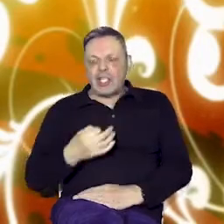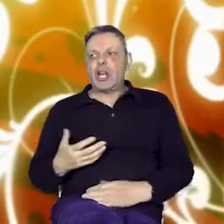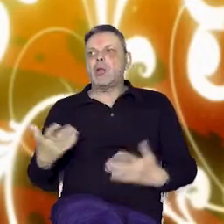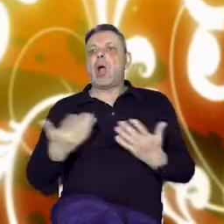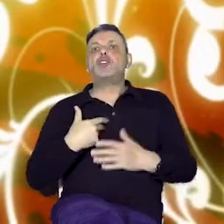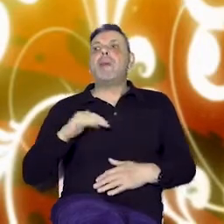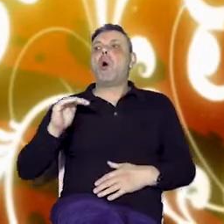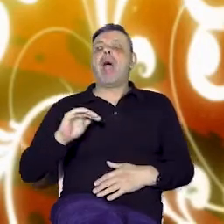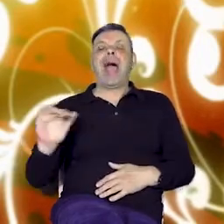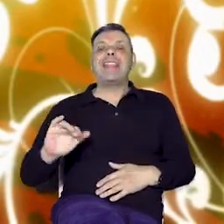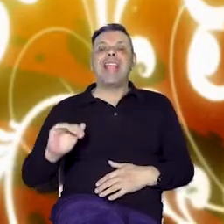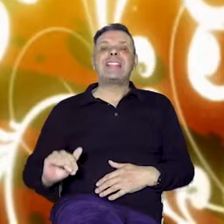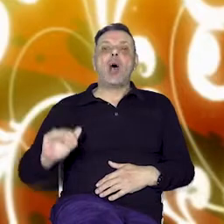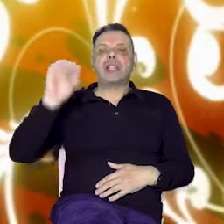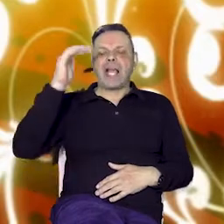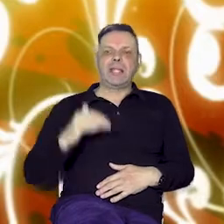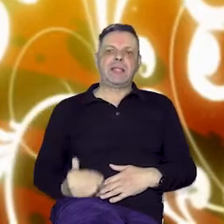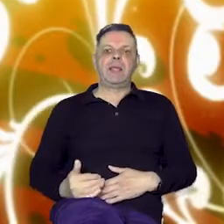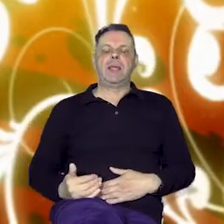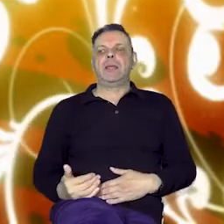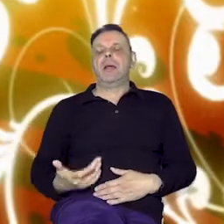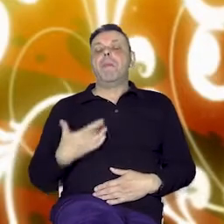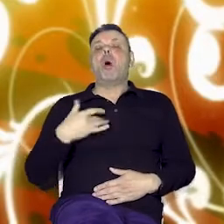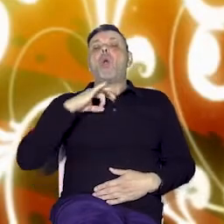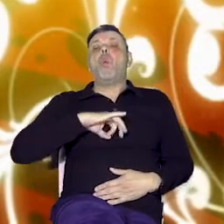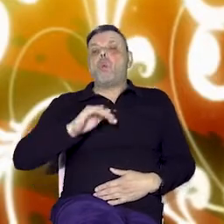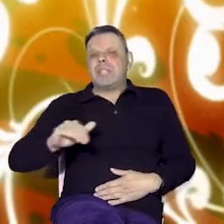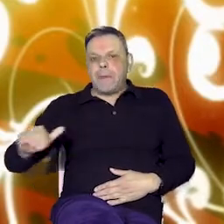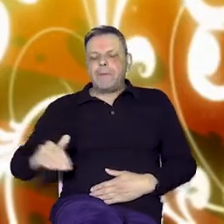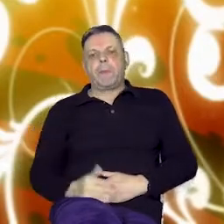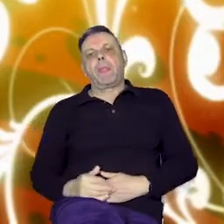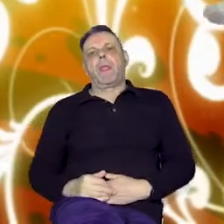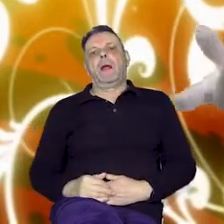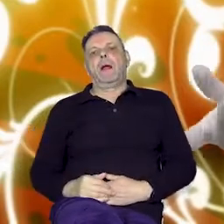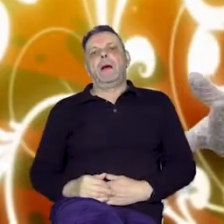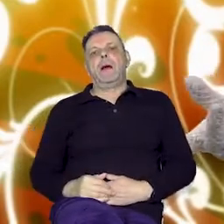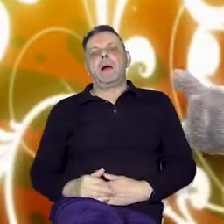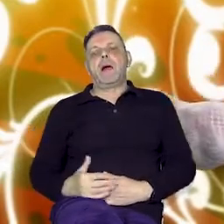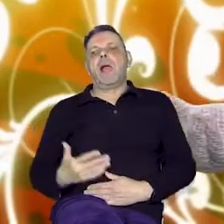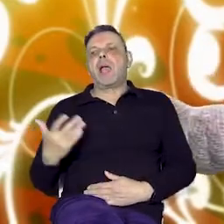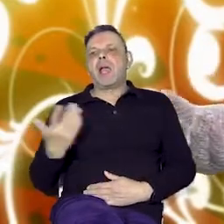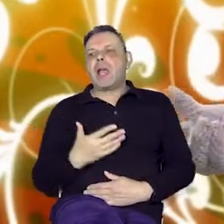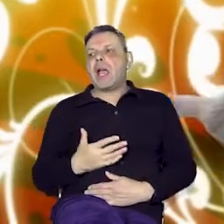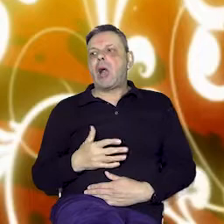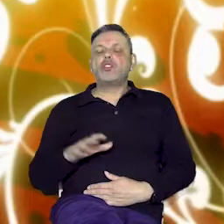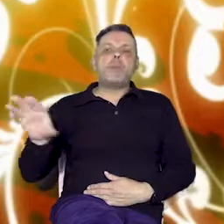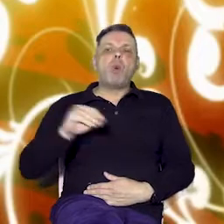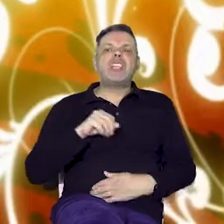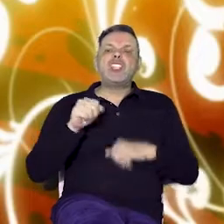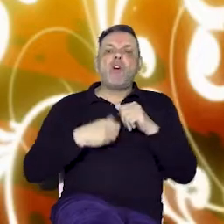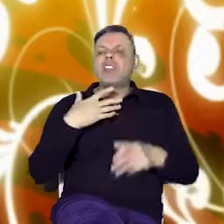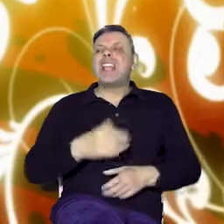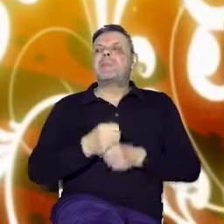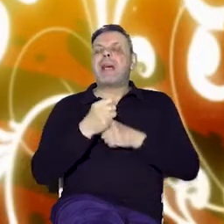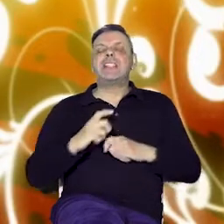djeca odrastati? Kako će moji unuci odrastati? Kako ću udomiti neke životinjice pa im spasiti život?